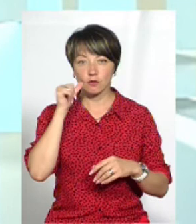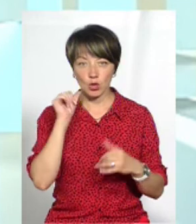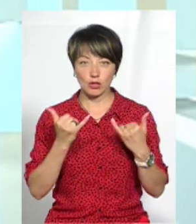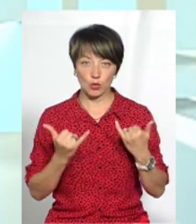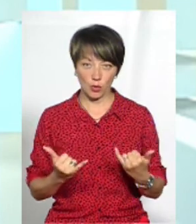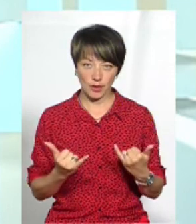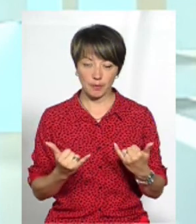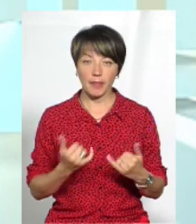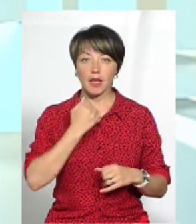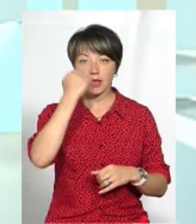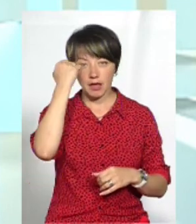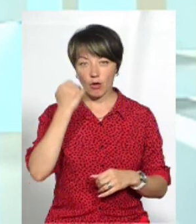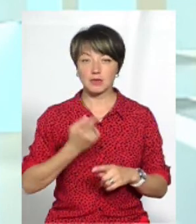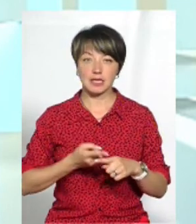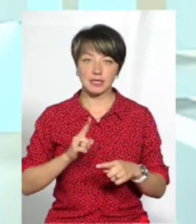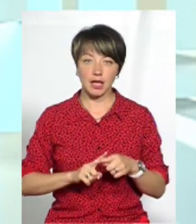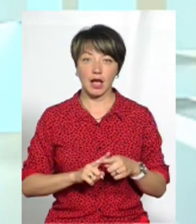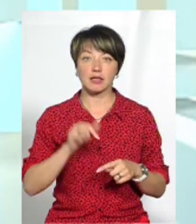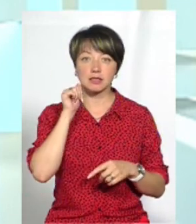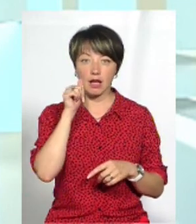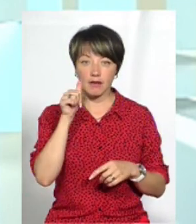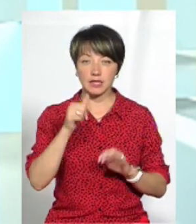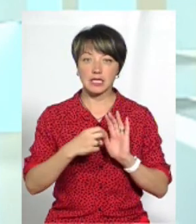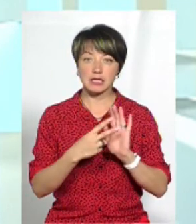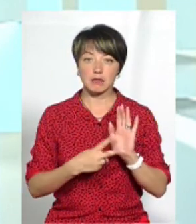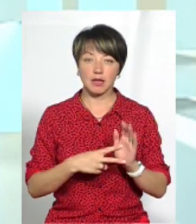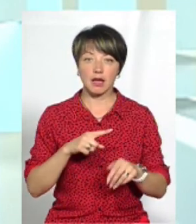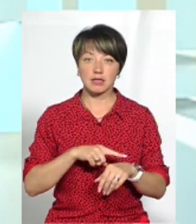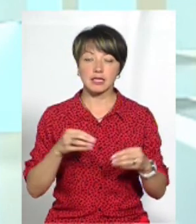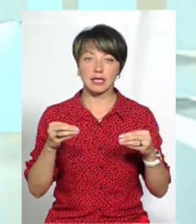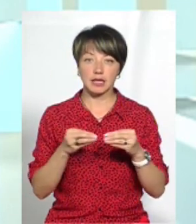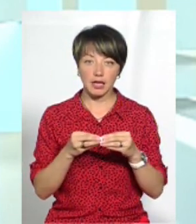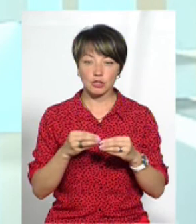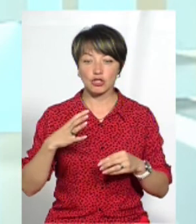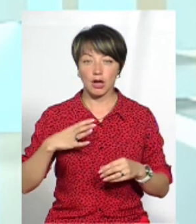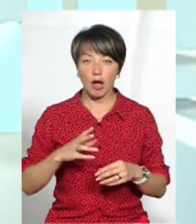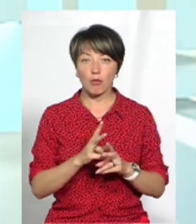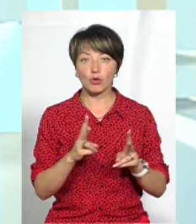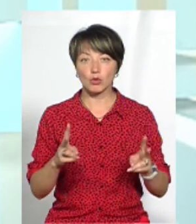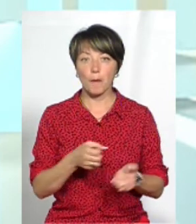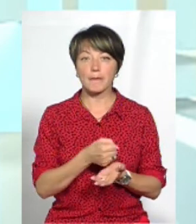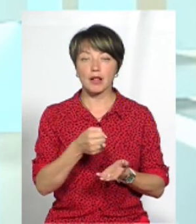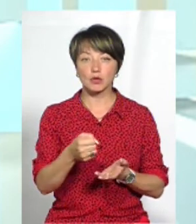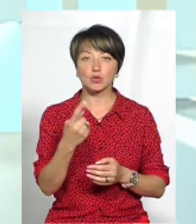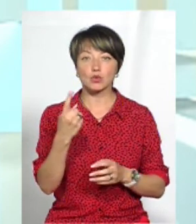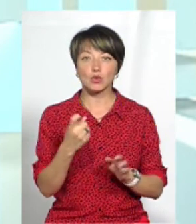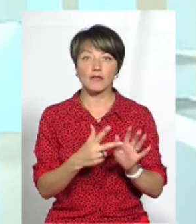і сьогодні. Дякуємо їм за це, а завтра о 17:10 чекаємо тих, хто балотується